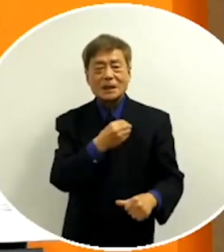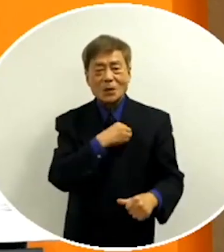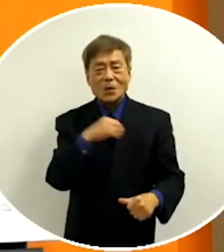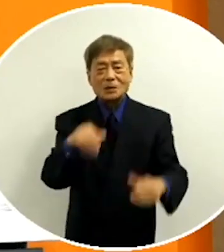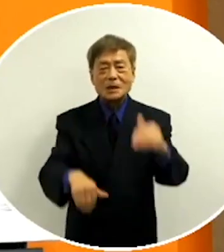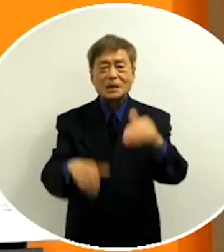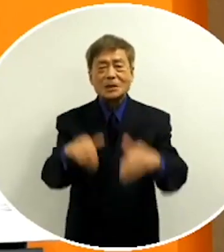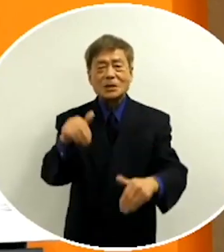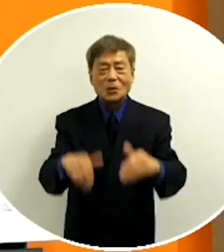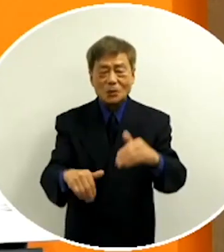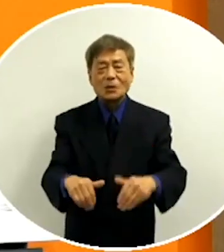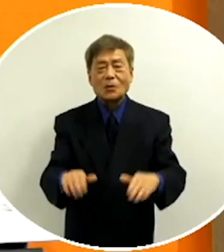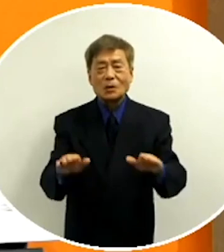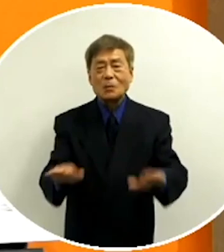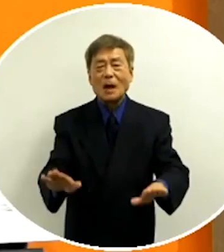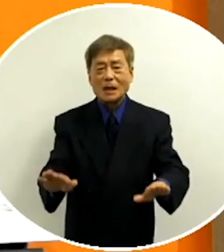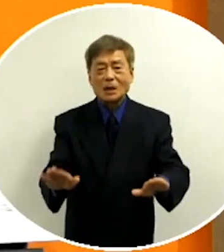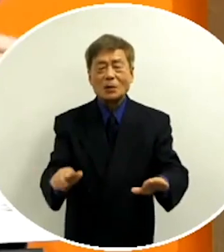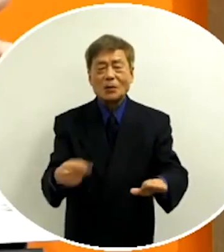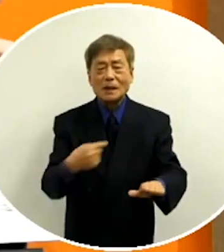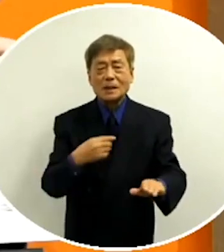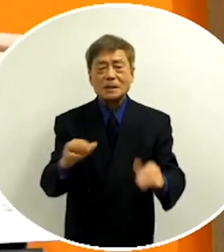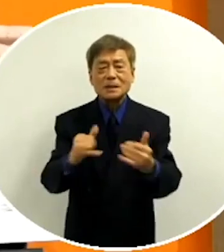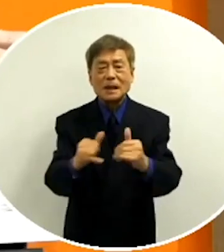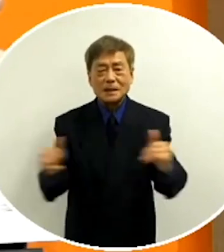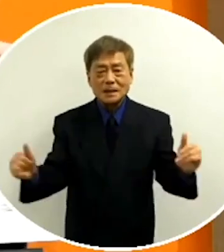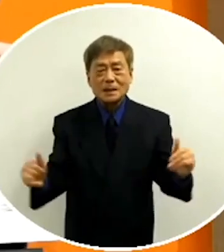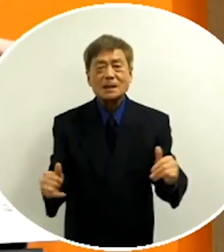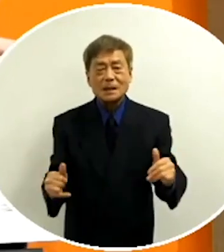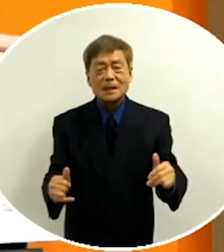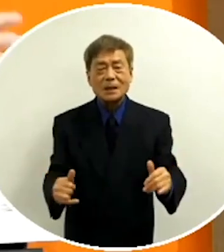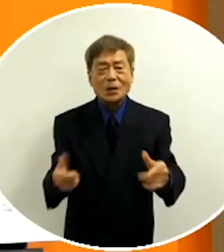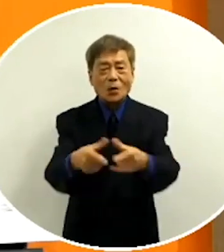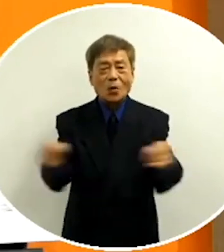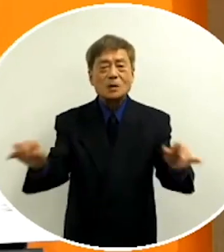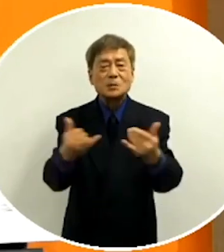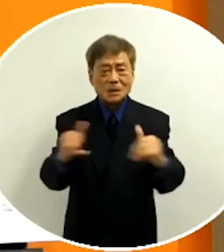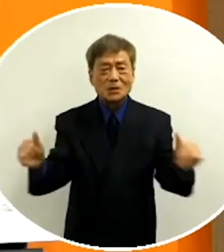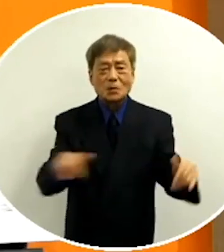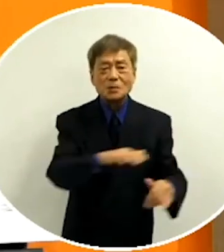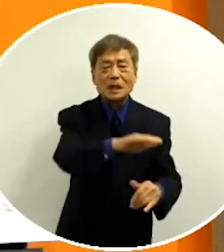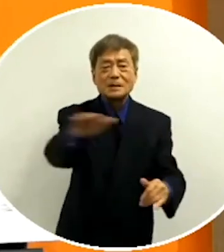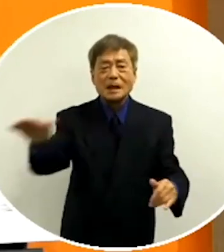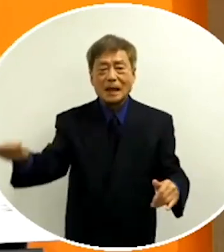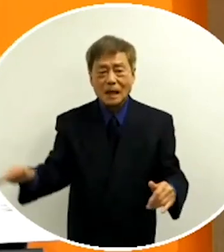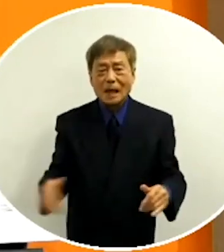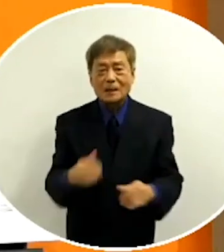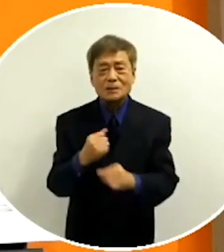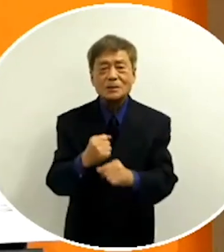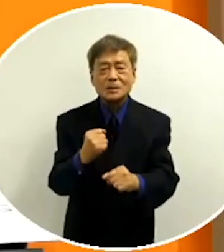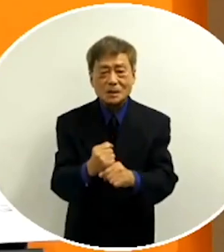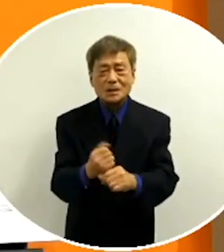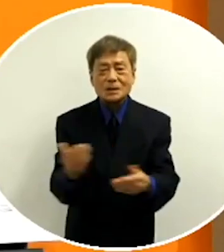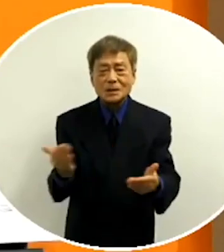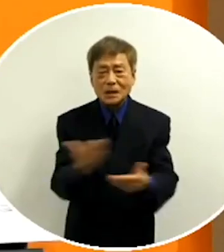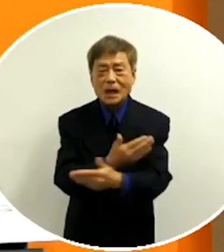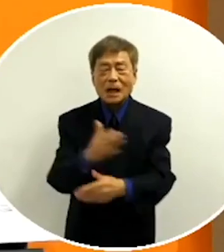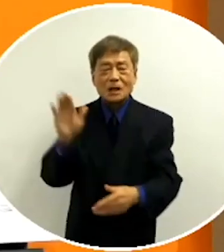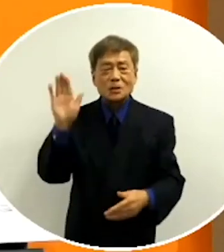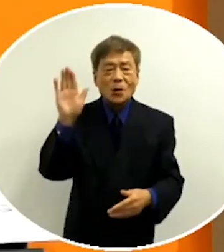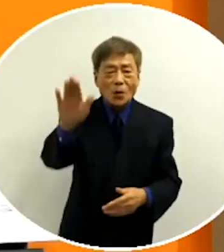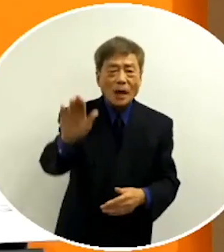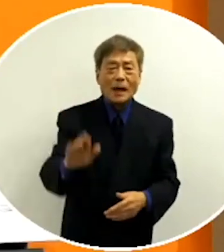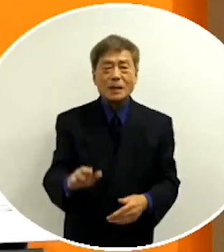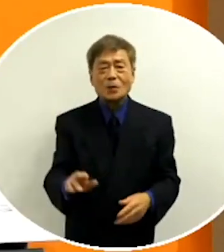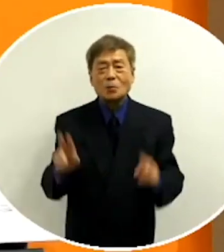私たちの政策だと私たちが作り上げた将来へのビジョンだという風に自分